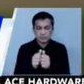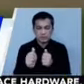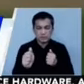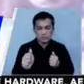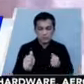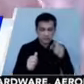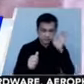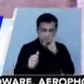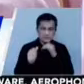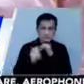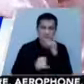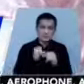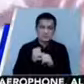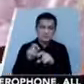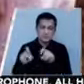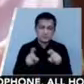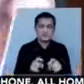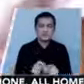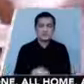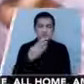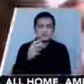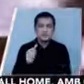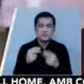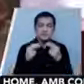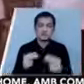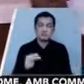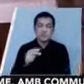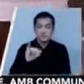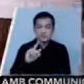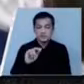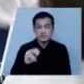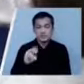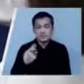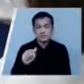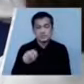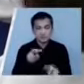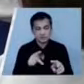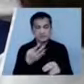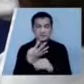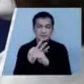international test. Para sa GMA Integrated News, Ivan Mayrina, nakatutok 24 oras.